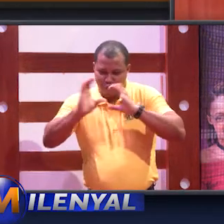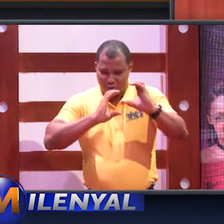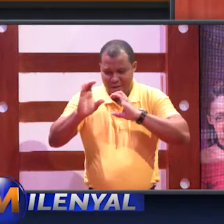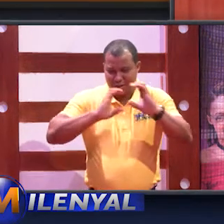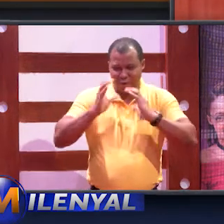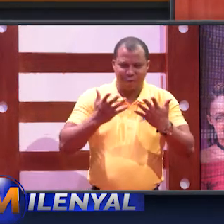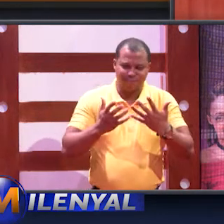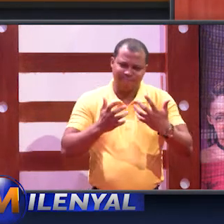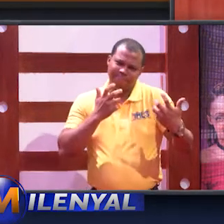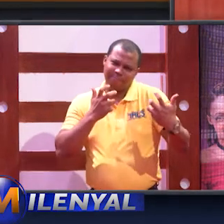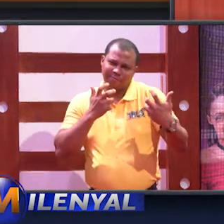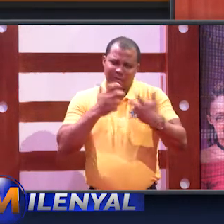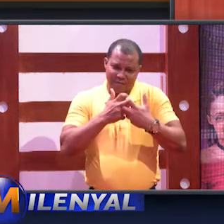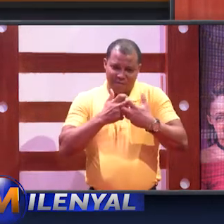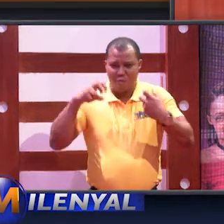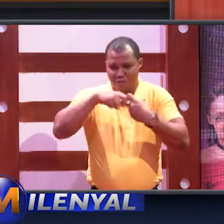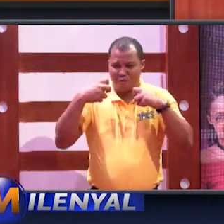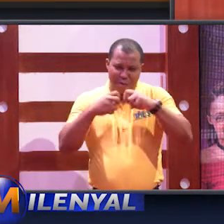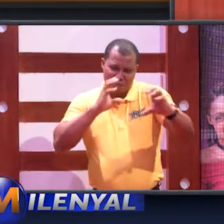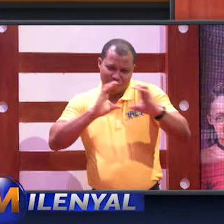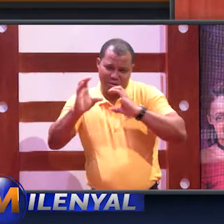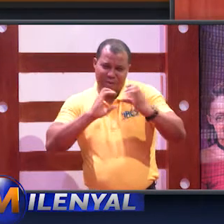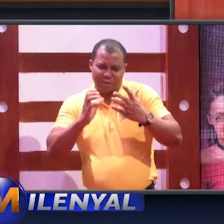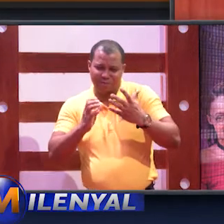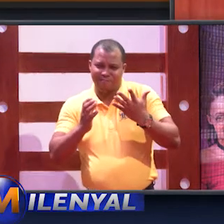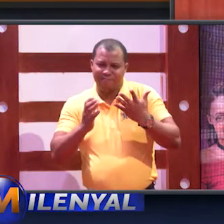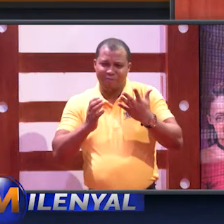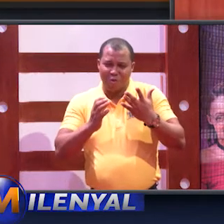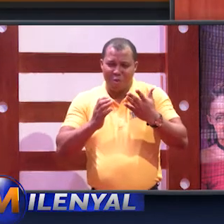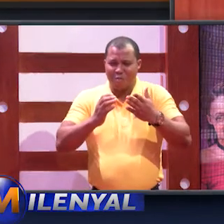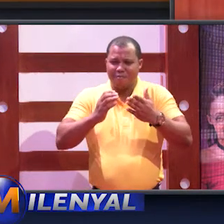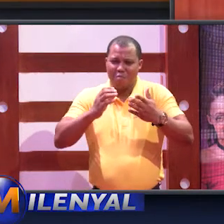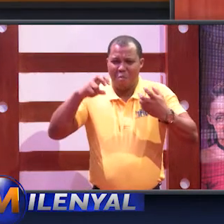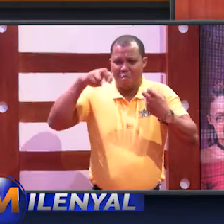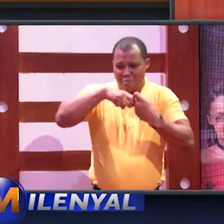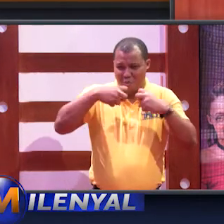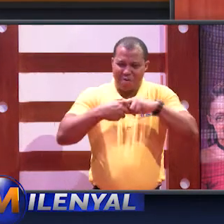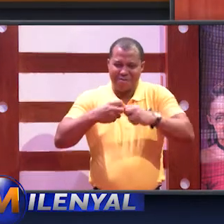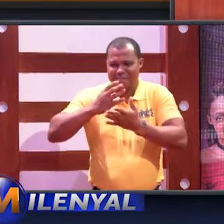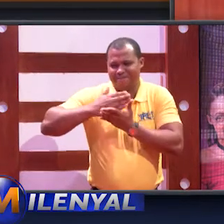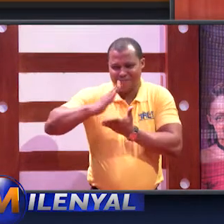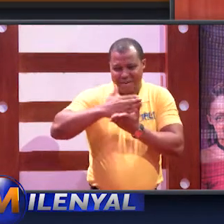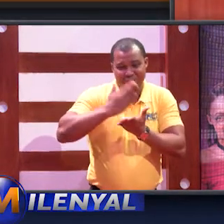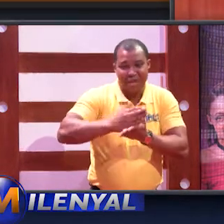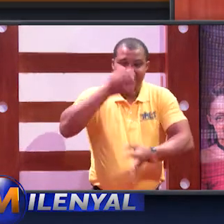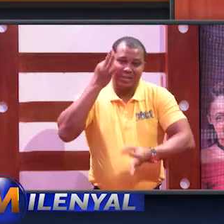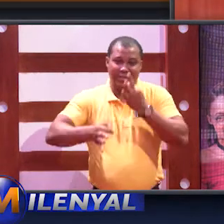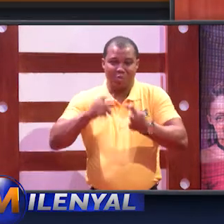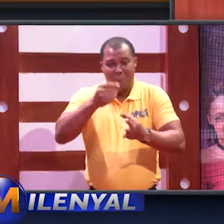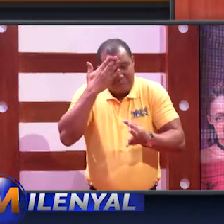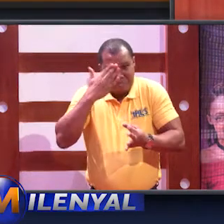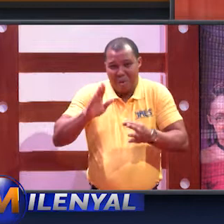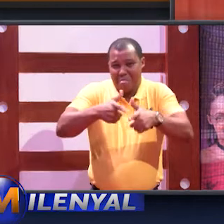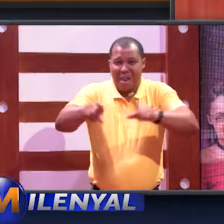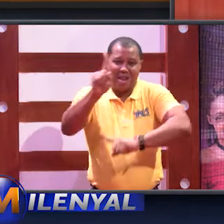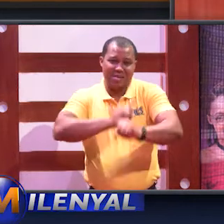le vin lié avec un problème de communication, ça vient faire que c'est une déficience partagée. C'est-à-dire, si que ou pas qu'on langue des signes, ou arrivé